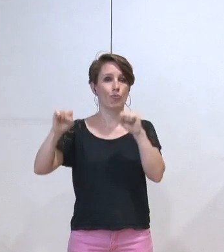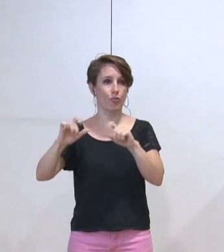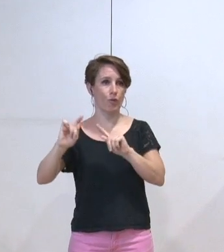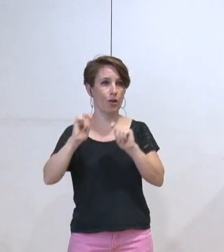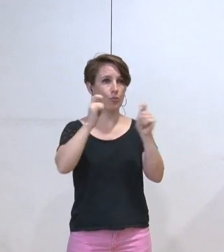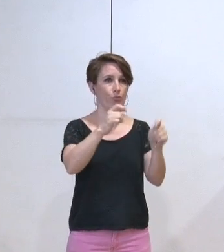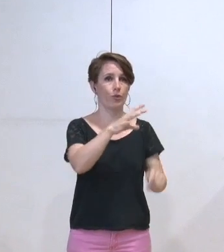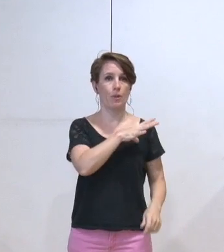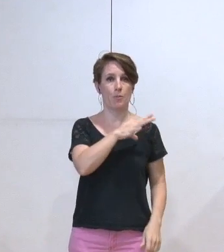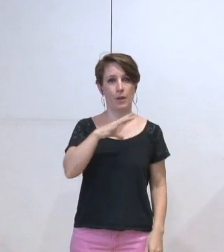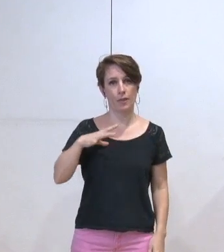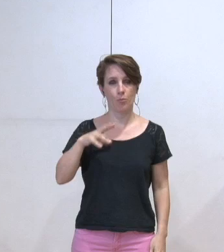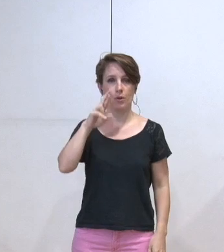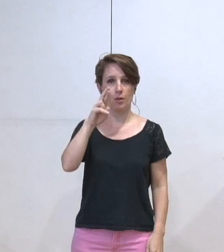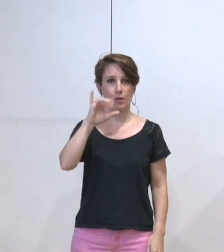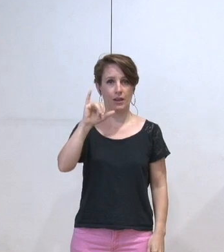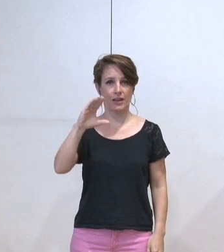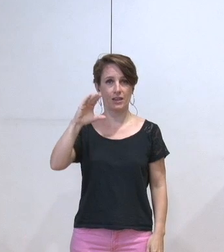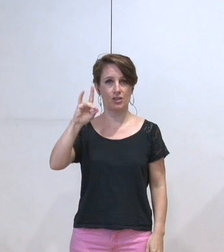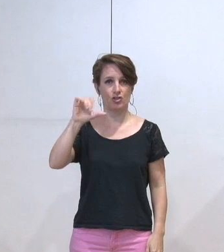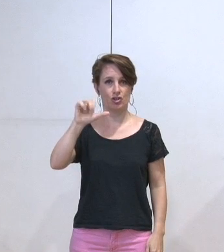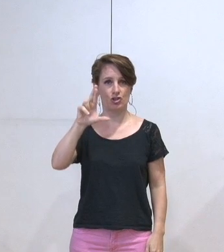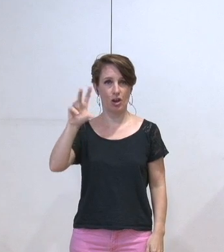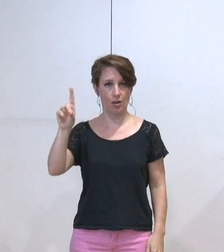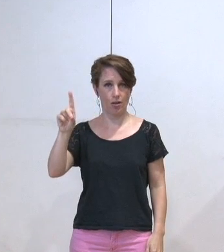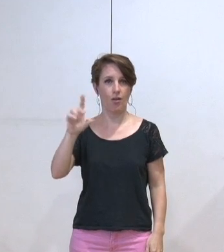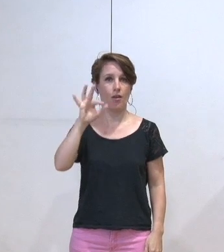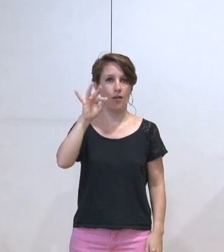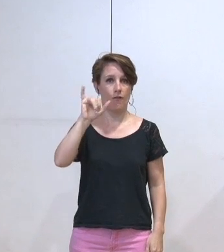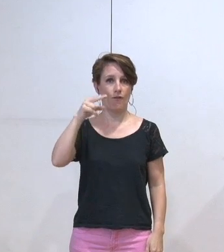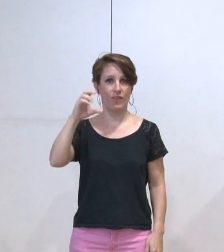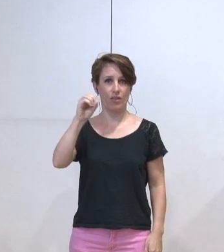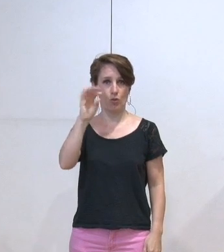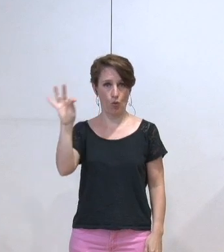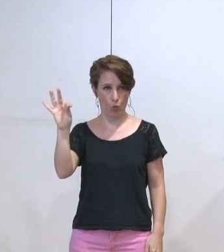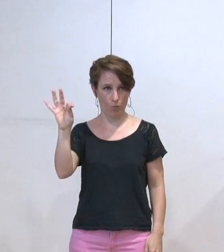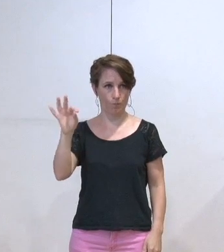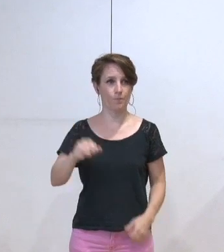Leureux jusqu'à son arrivée Olivier Bertrand marieon